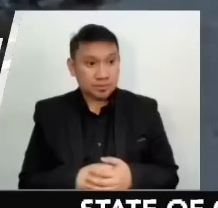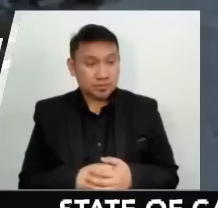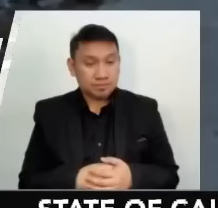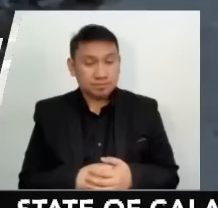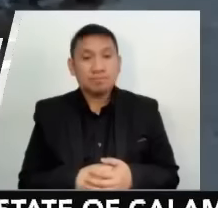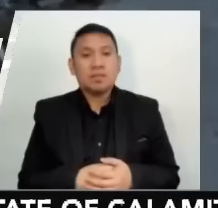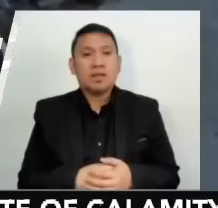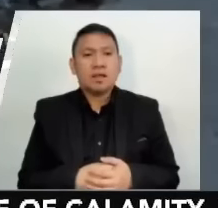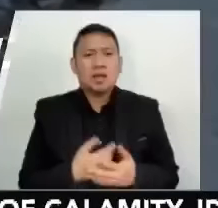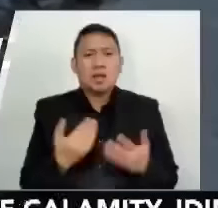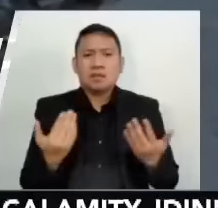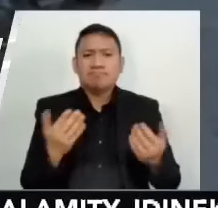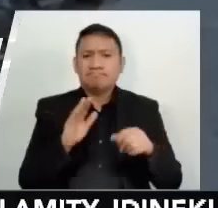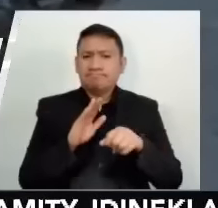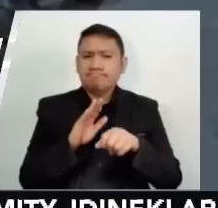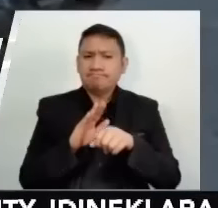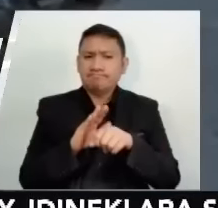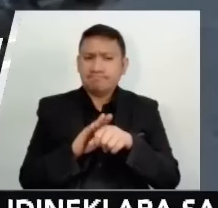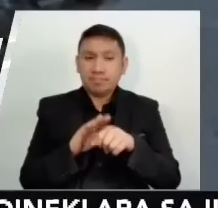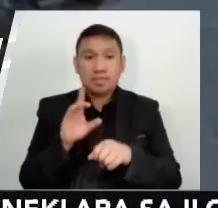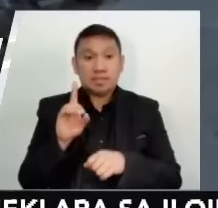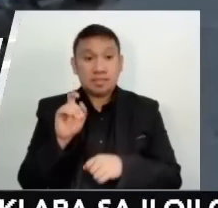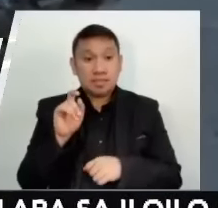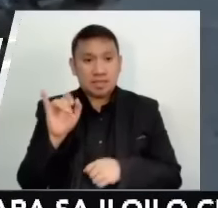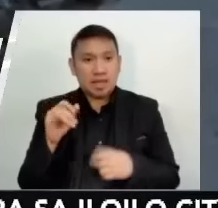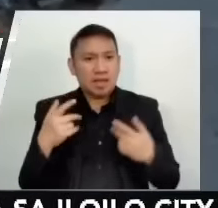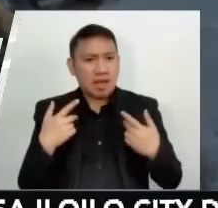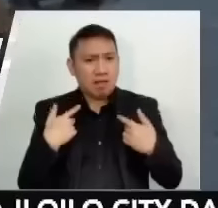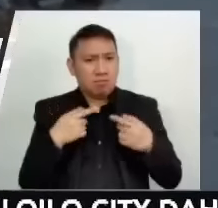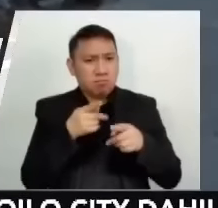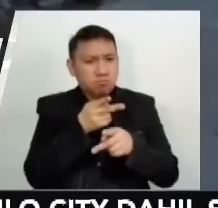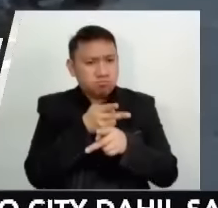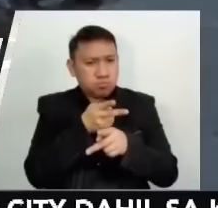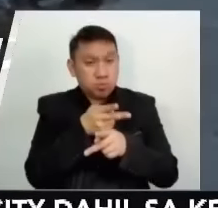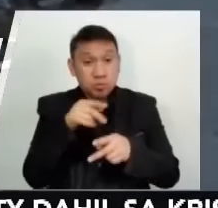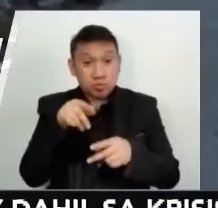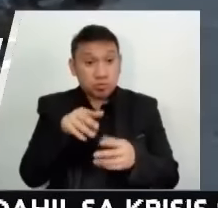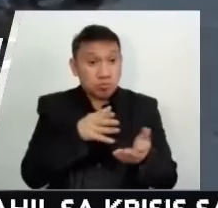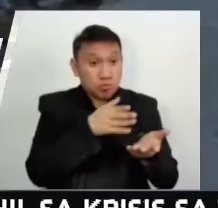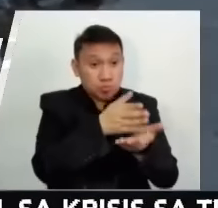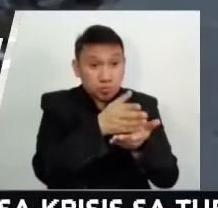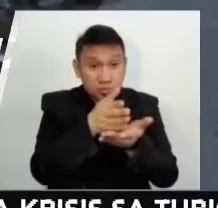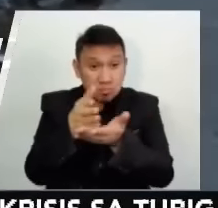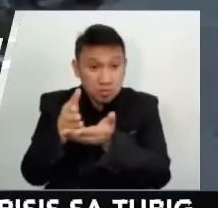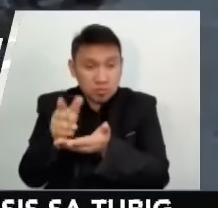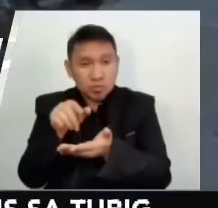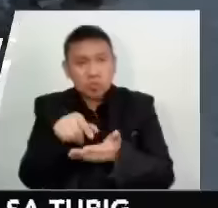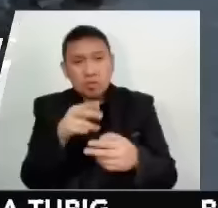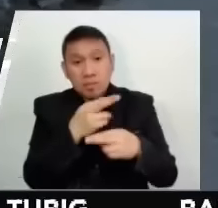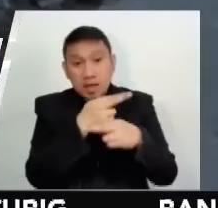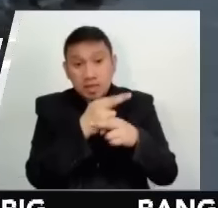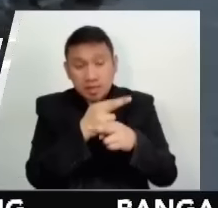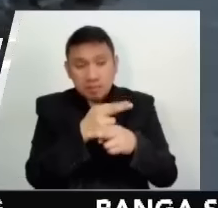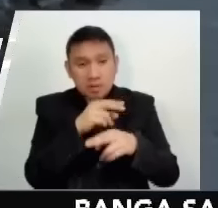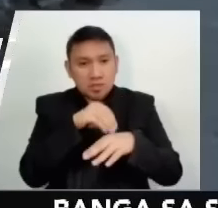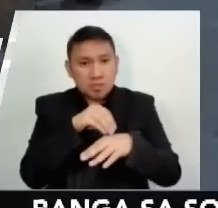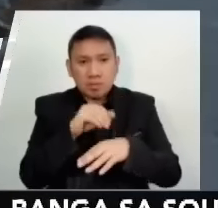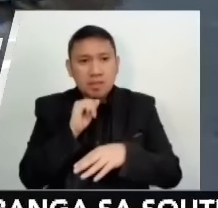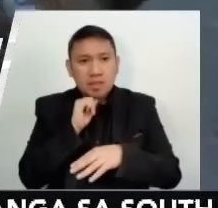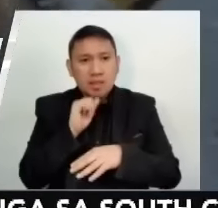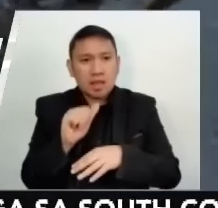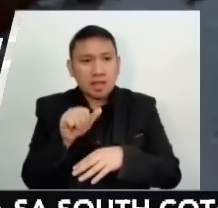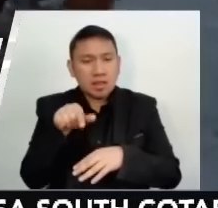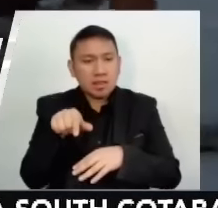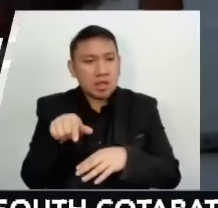aan ng DTI may monitoring team yyung kagawaran na umiikot sa mga tindahan at repair shop ang mahuhuling hindi sumusunod iisyuhan ng